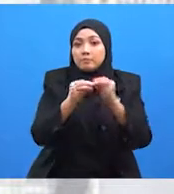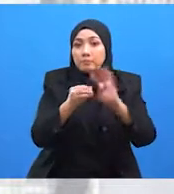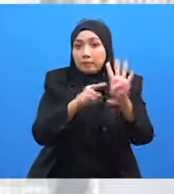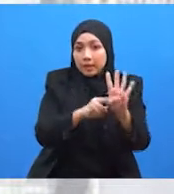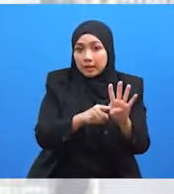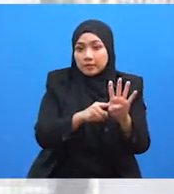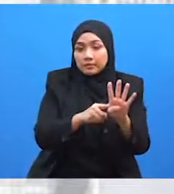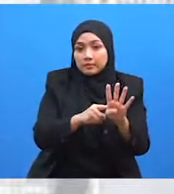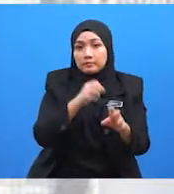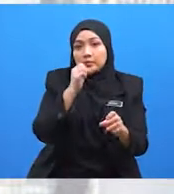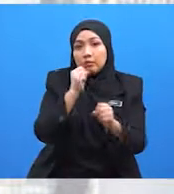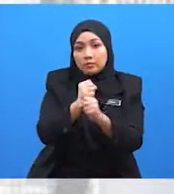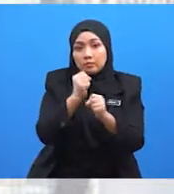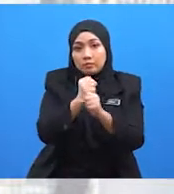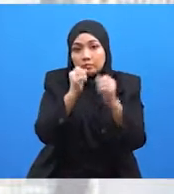pengangguran kitaran.